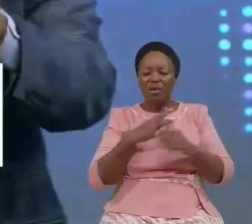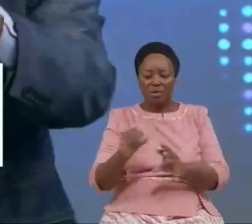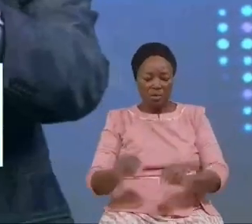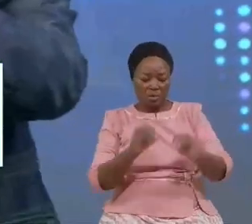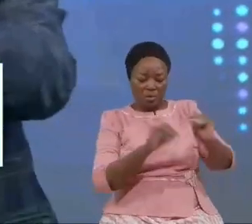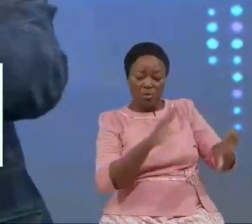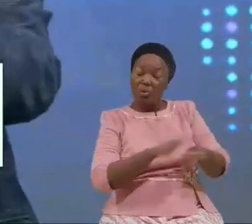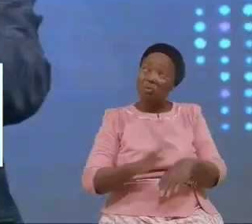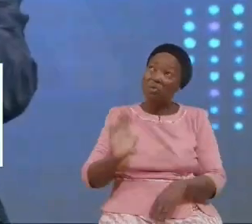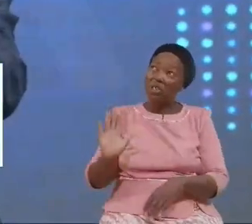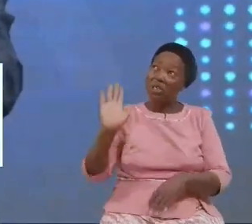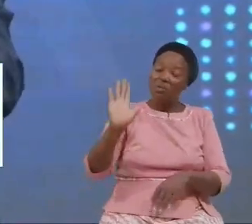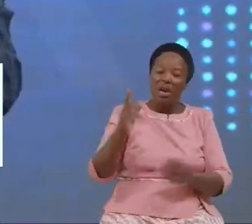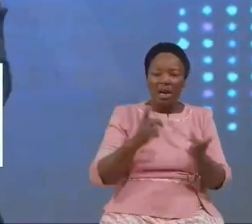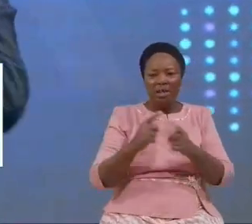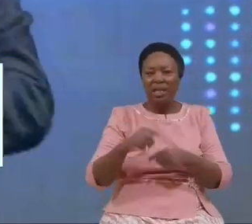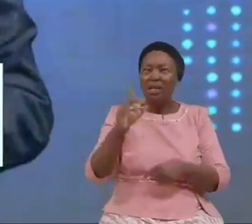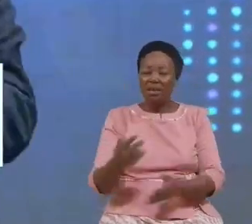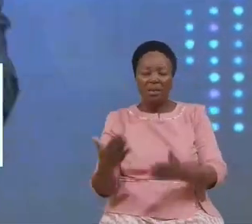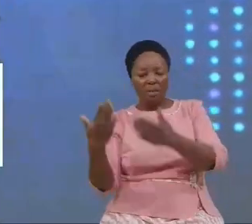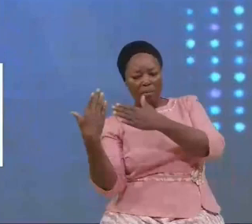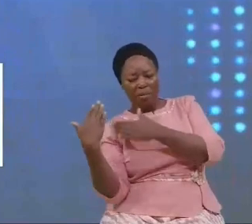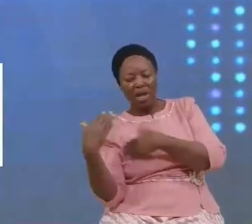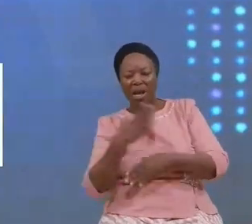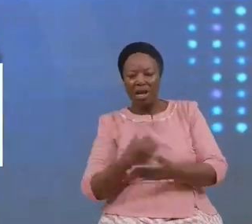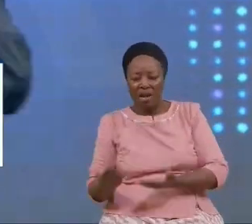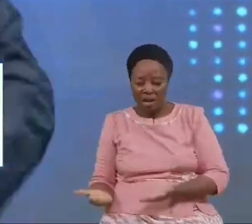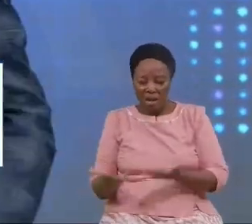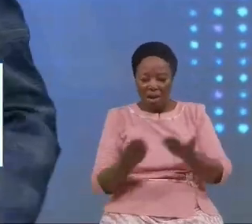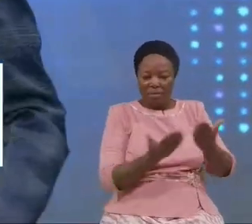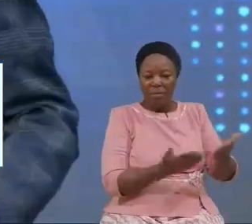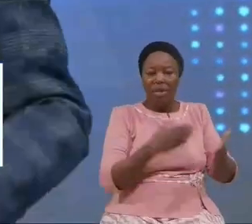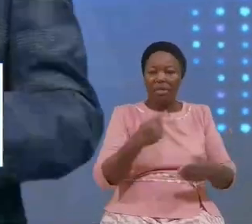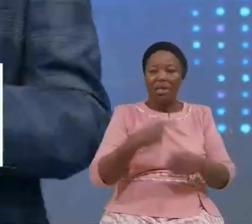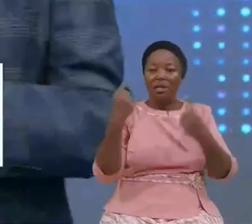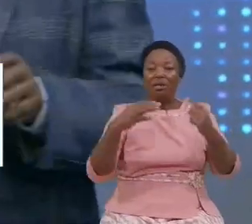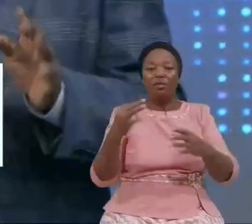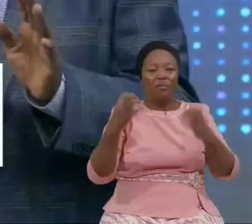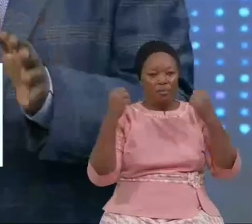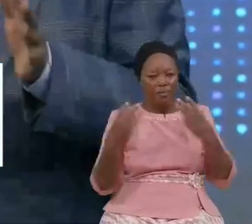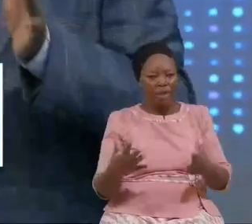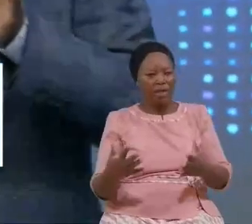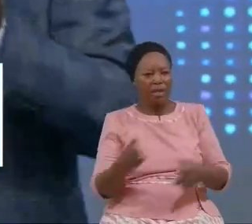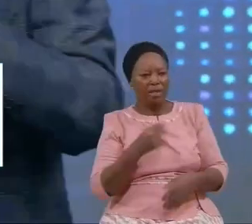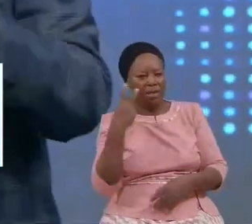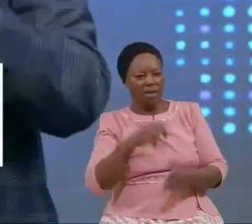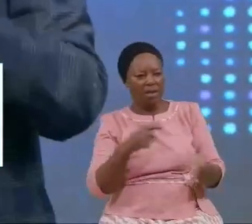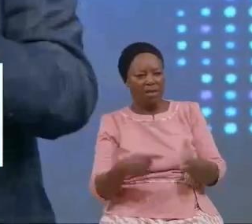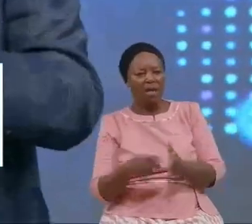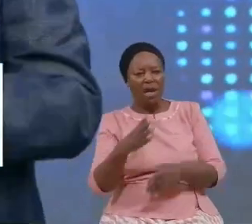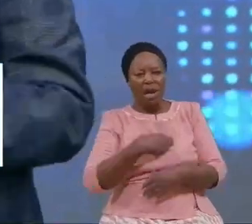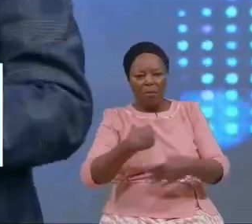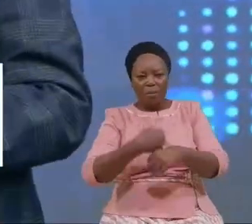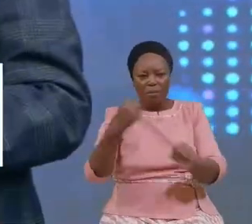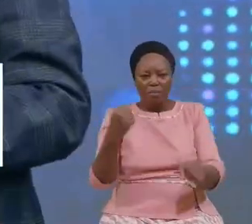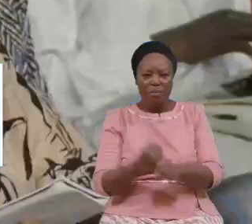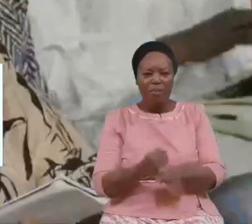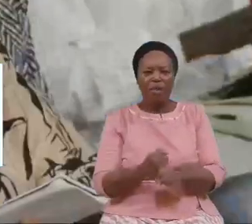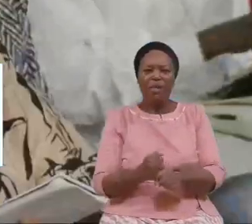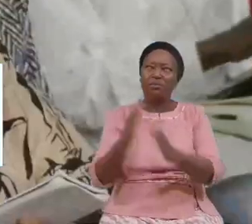portés sur lui et la portée les péchés de beaucoup d'hommes et voici ceci et qu'il a intercéder